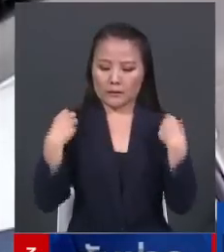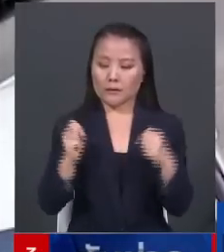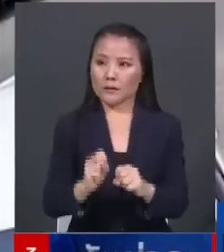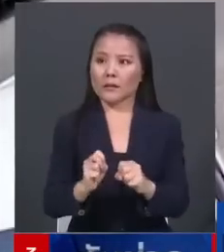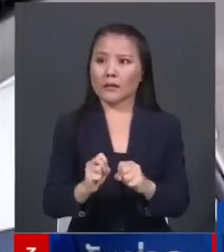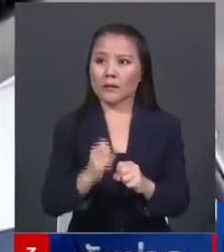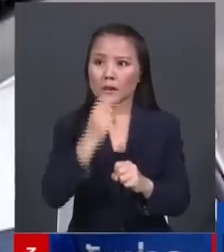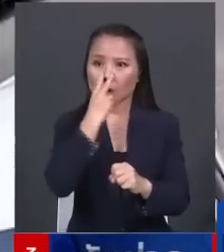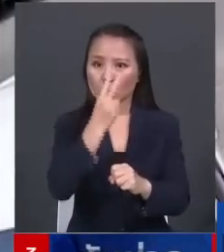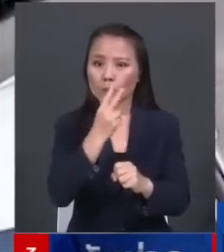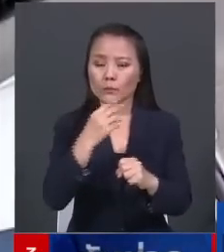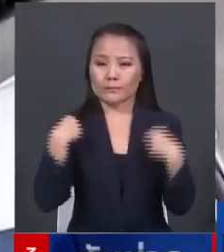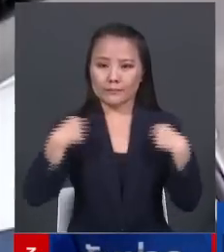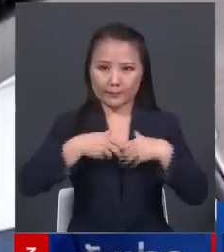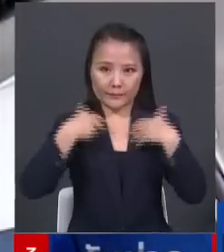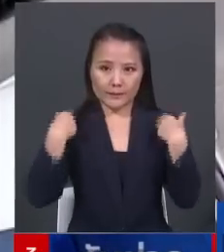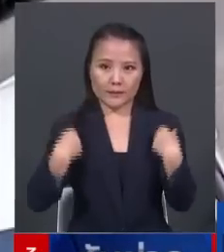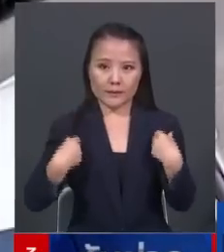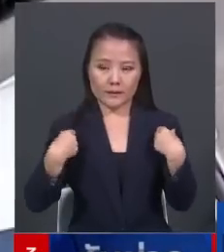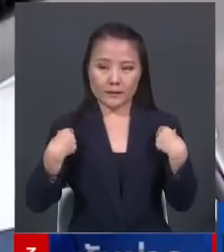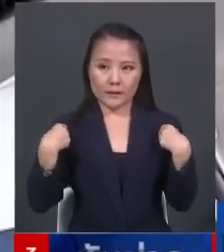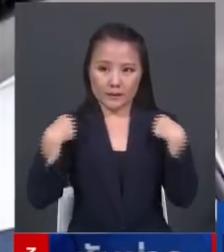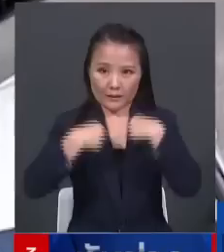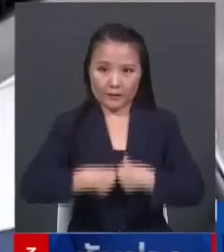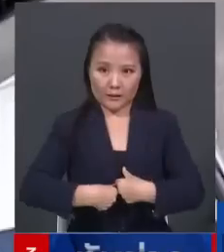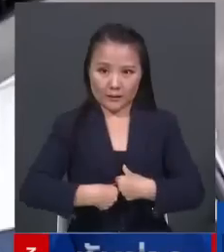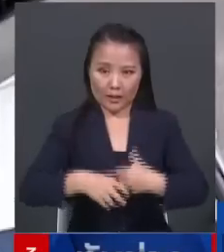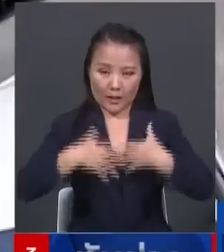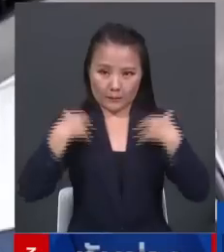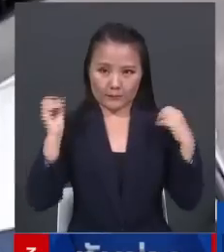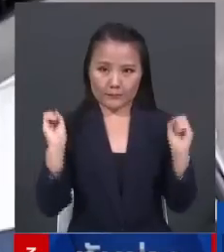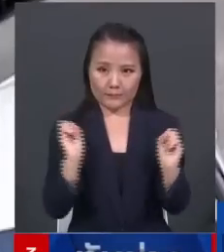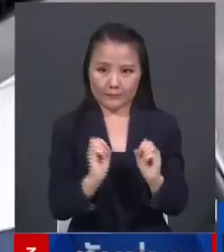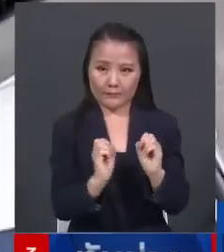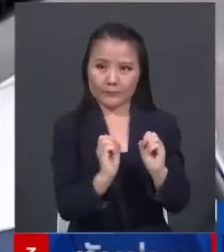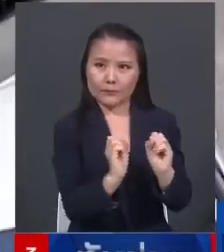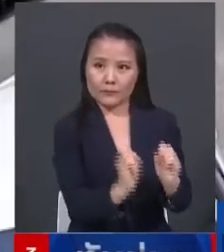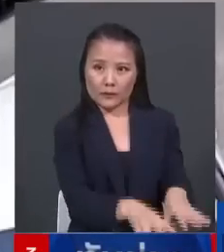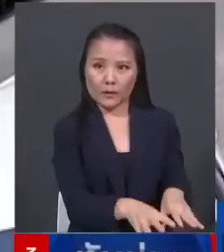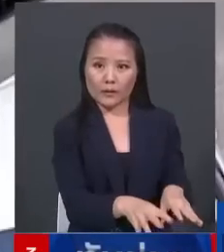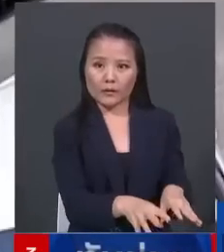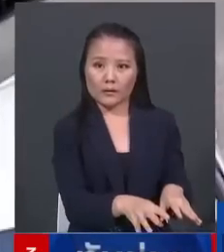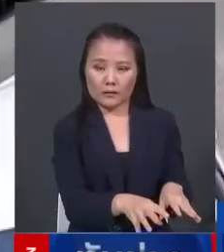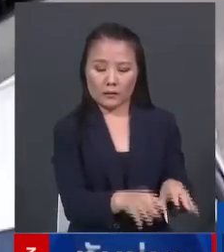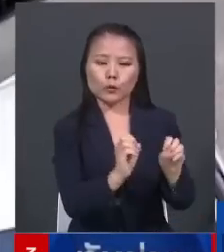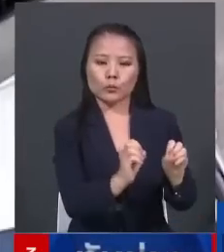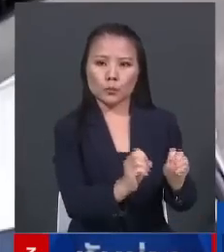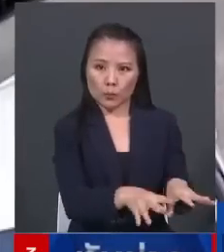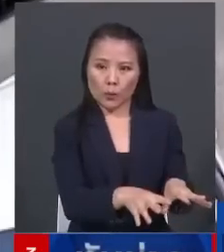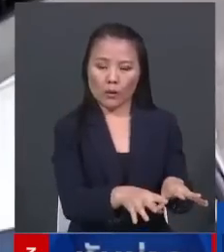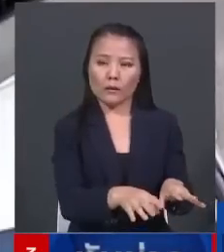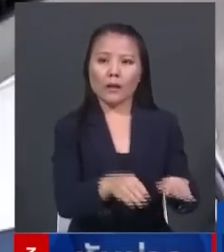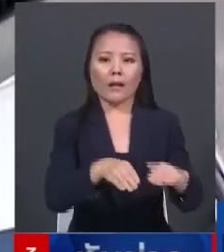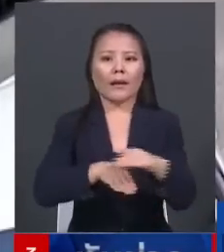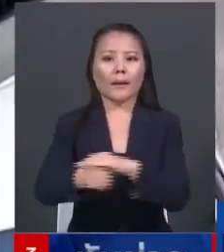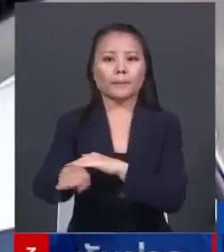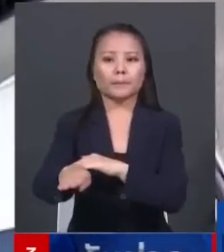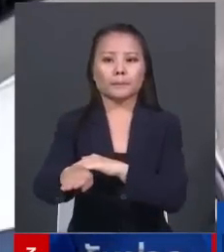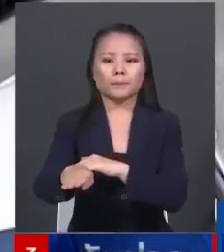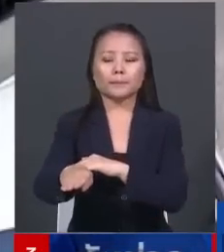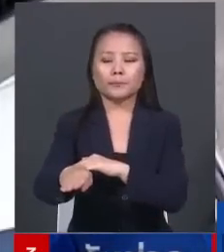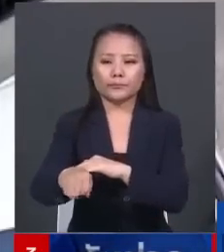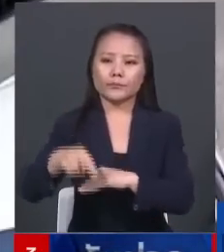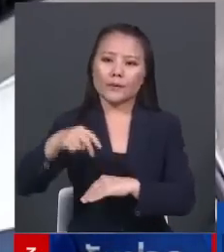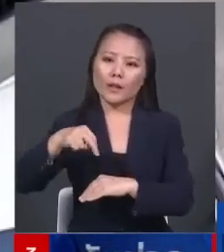นี่ก็วิ่งข้ามถนนไปนะคะหลังจากนั้นเนี่ยโยนเสื้อเอาไว้ข้างรถแบบนี้นี่แล้